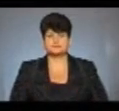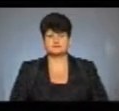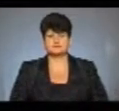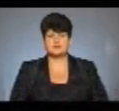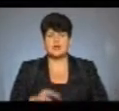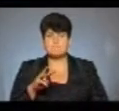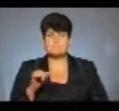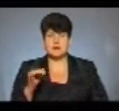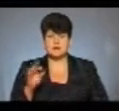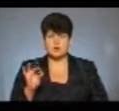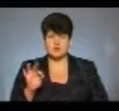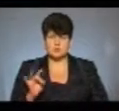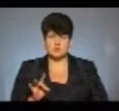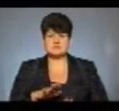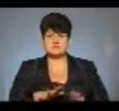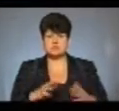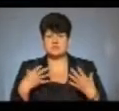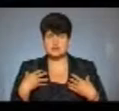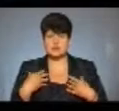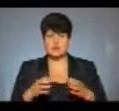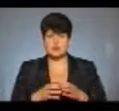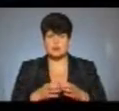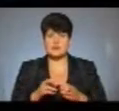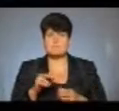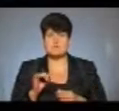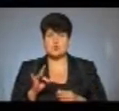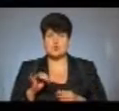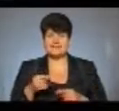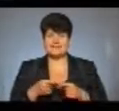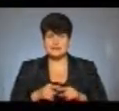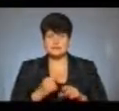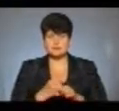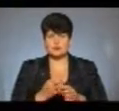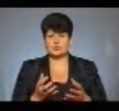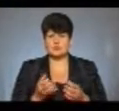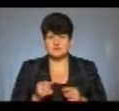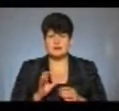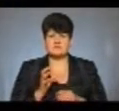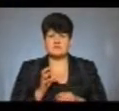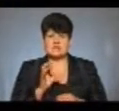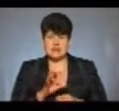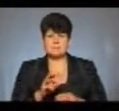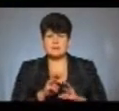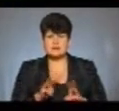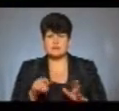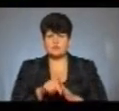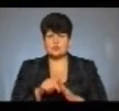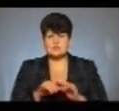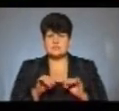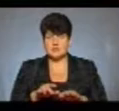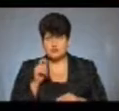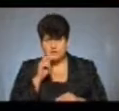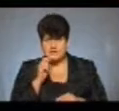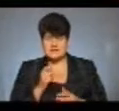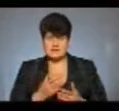Майор Назар Богдан, заступник начальника групи піротехнічних робіт, отримав нагрудний знак від Міністерства внутрішніх справ України за відвагу